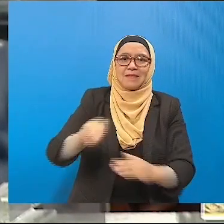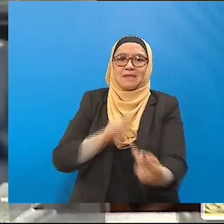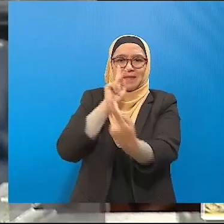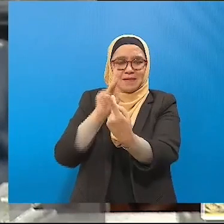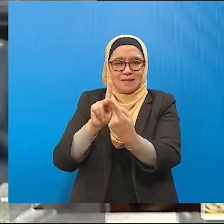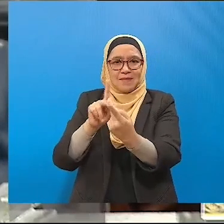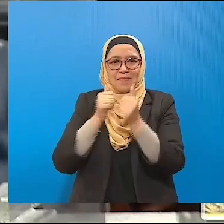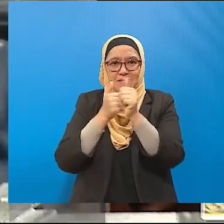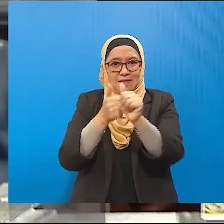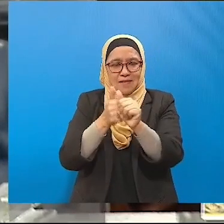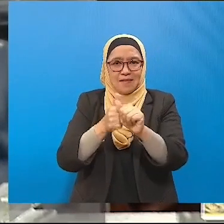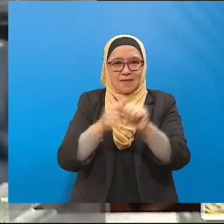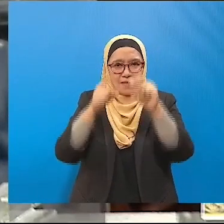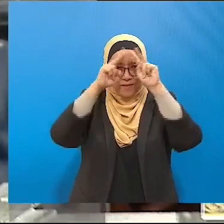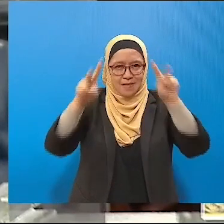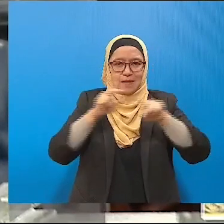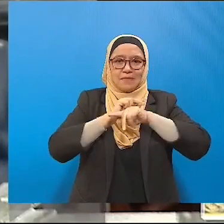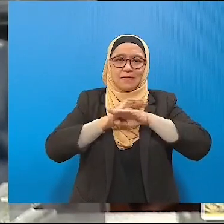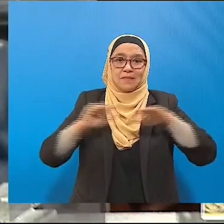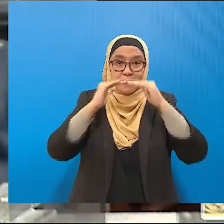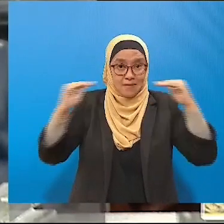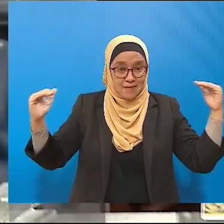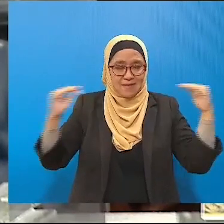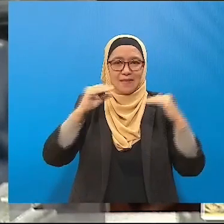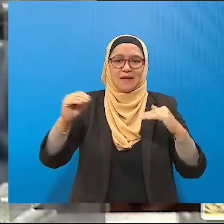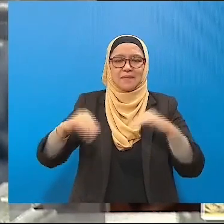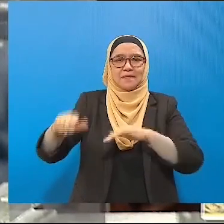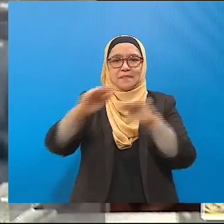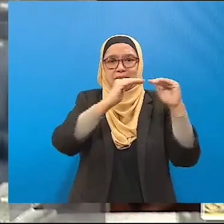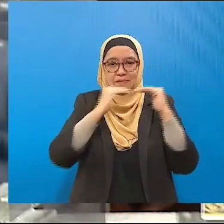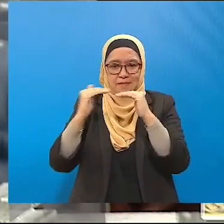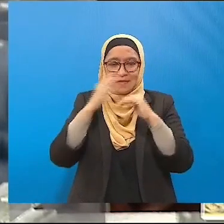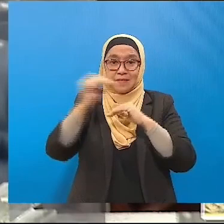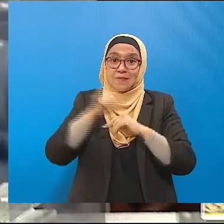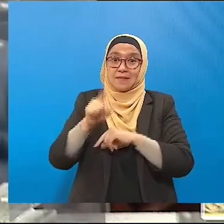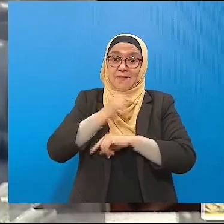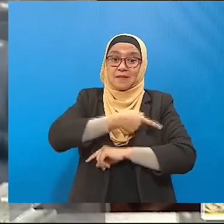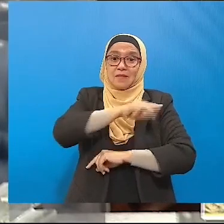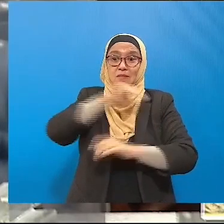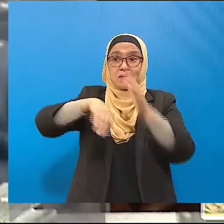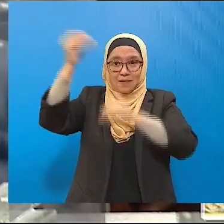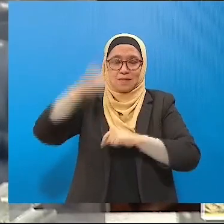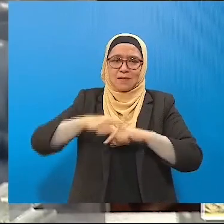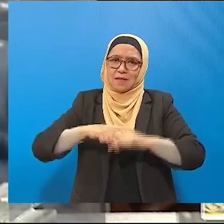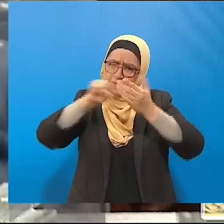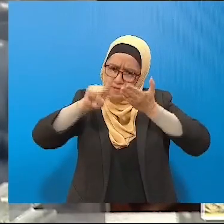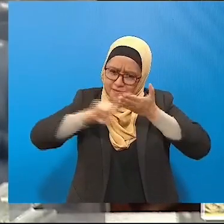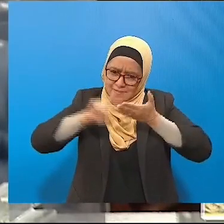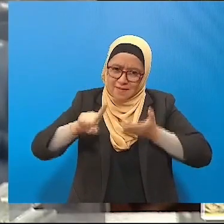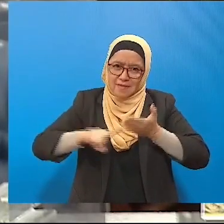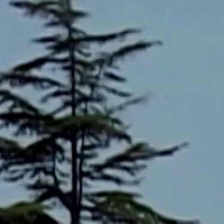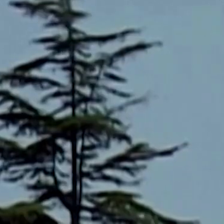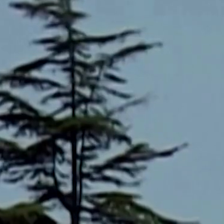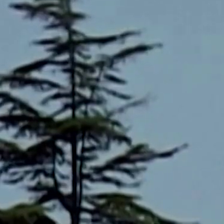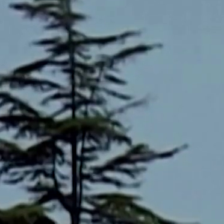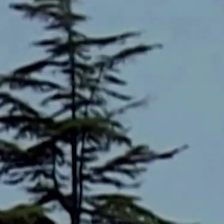keadilan dan keseksamaan. Kementerian Luar terus meneliti perkembangan terkini di Afghanistan. Sebagaimana kita